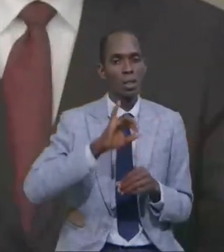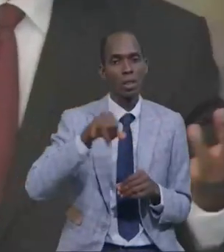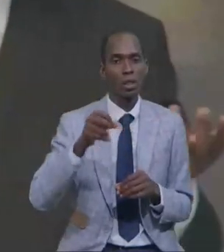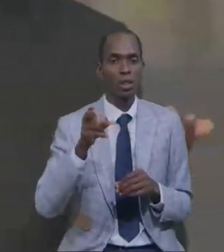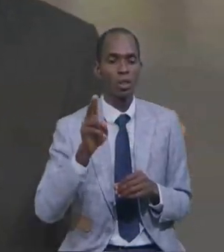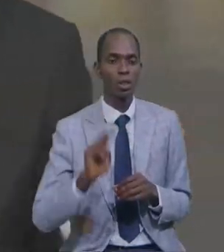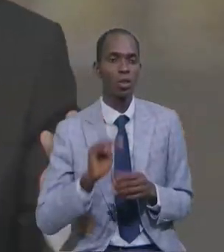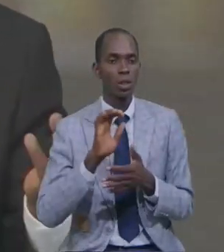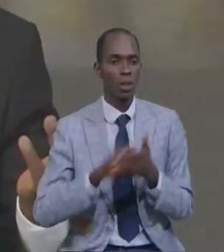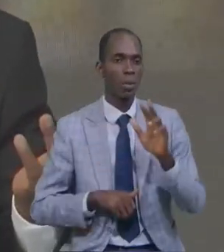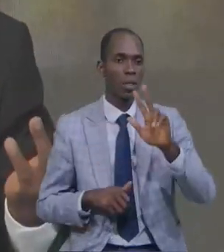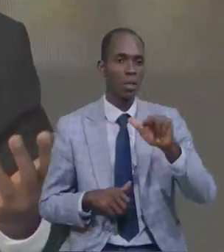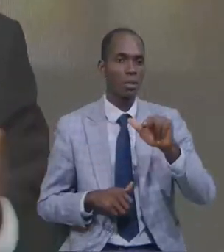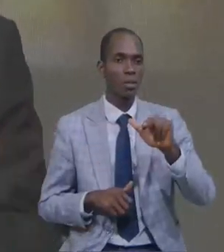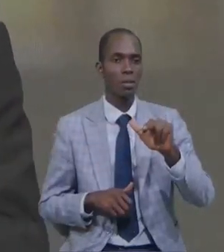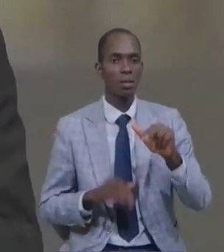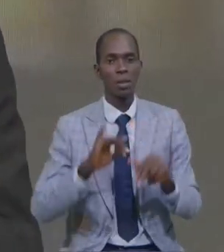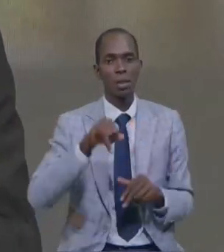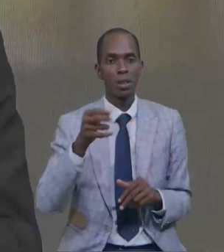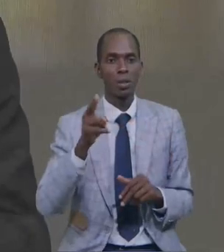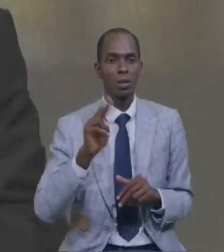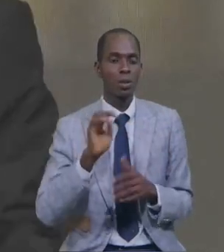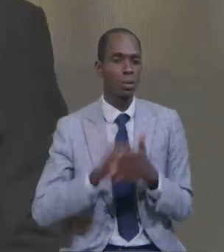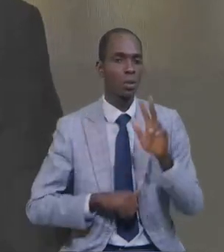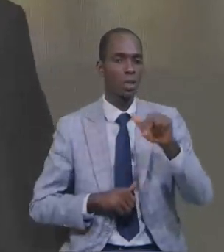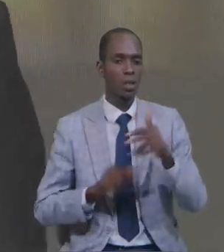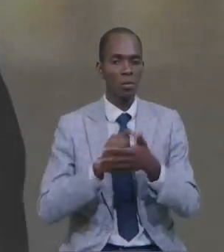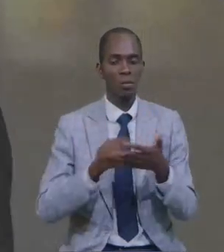34. Jean 13, 34. Je vous donne un commandement nouveau.